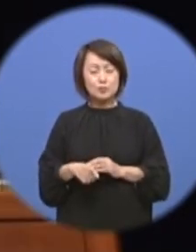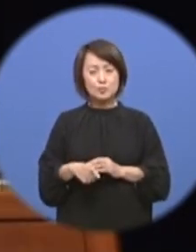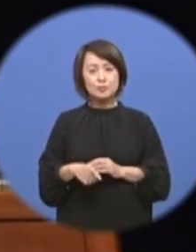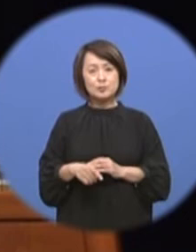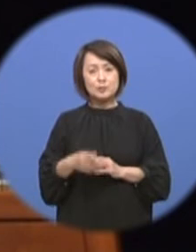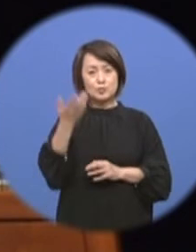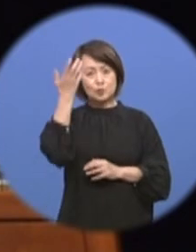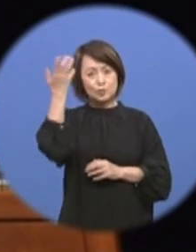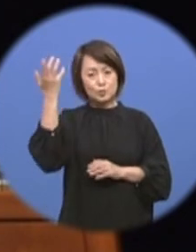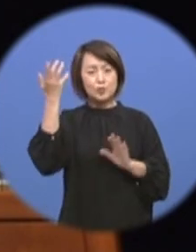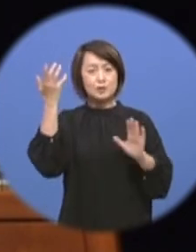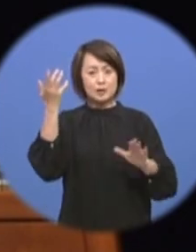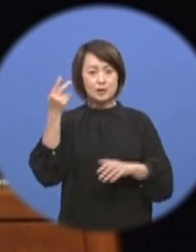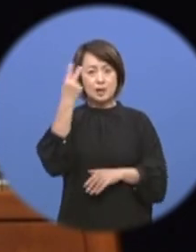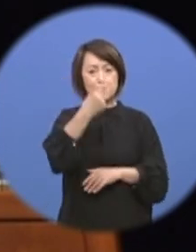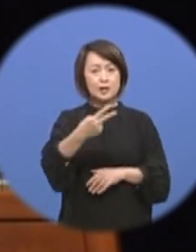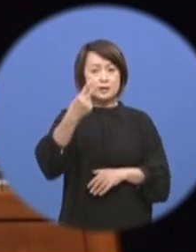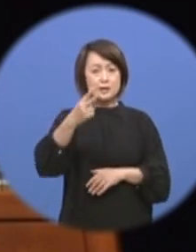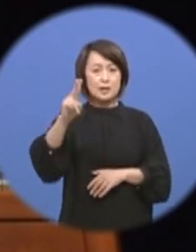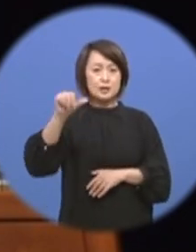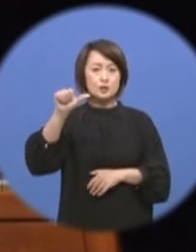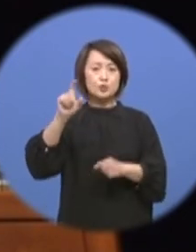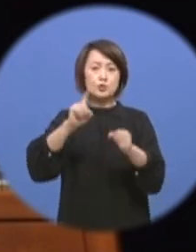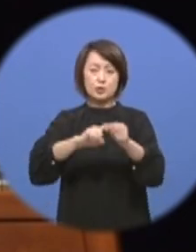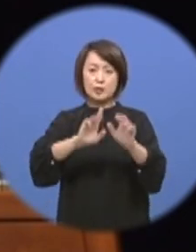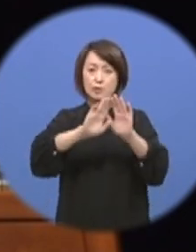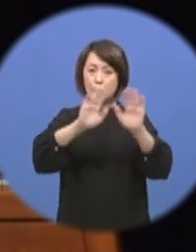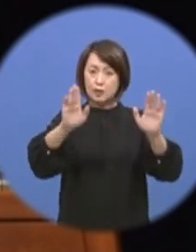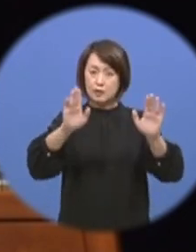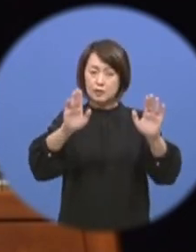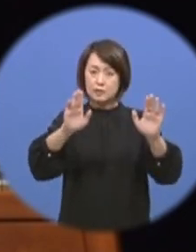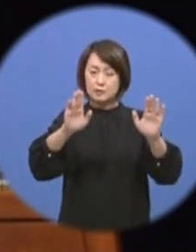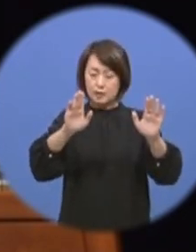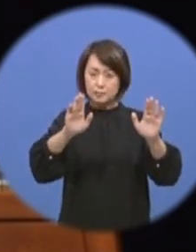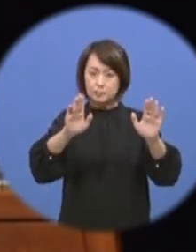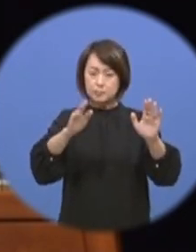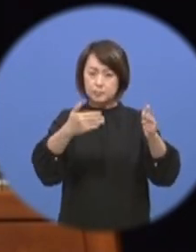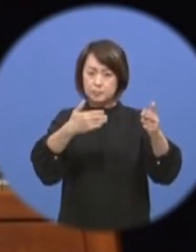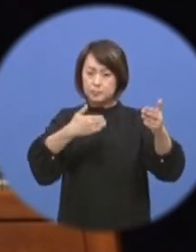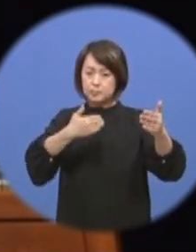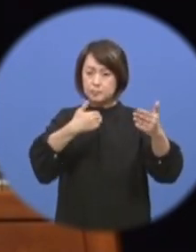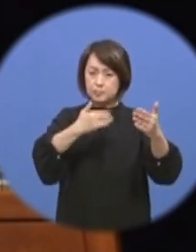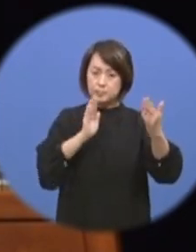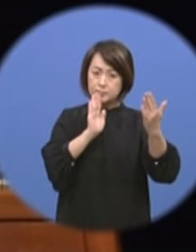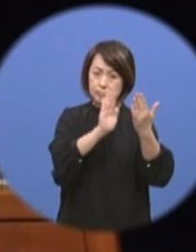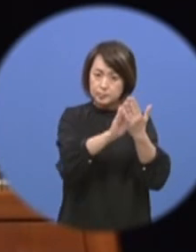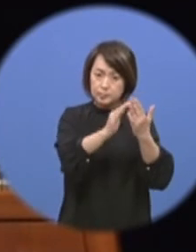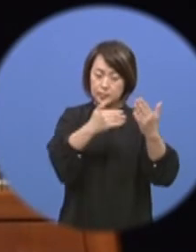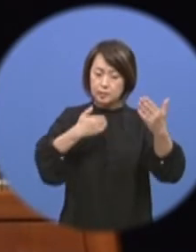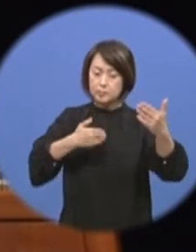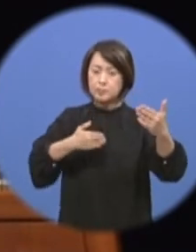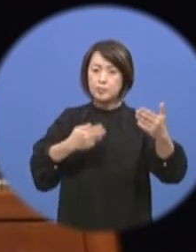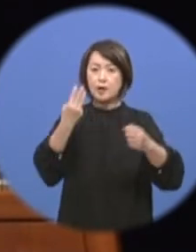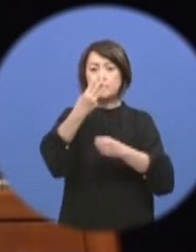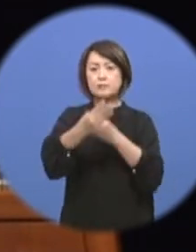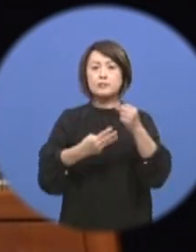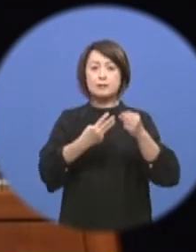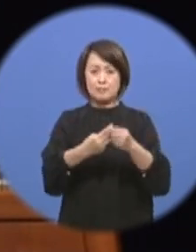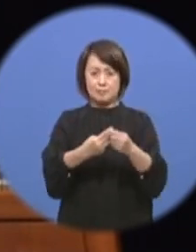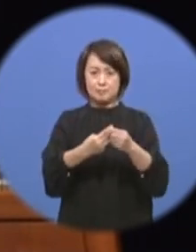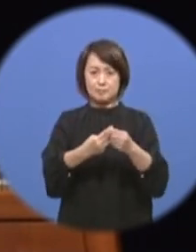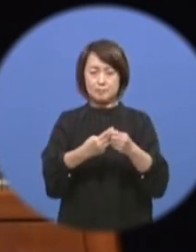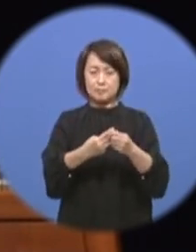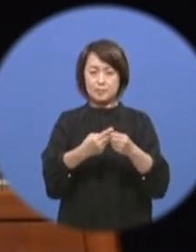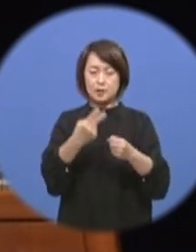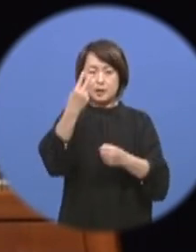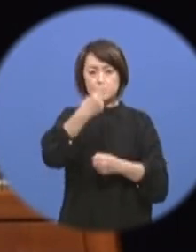ますまあ2025年の開催までもう10ミッカーンから見た後3年を切ったわけですけれどもおそらく2025年